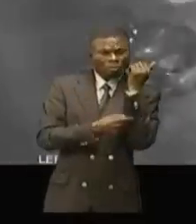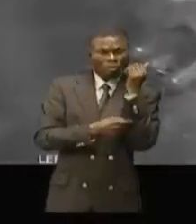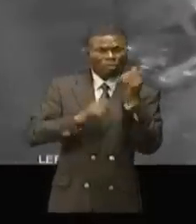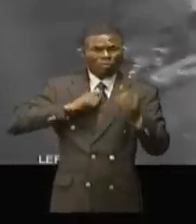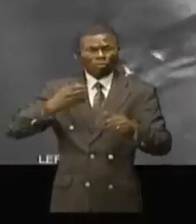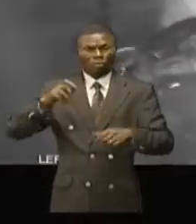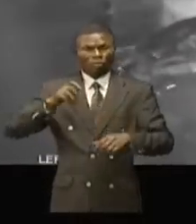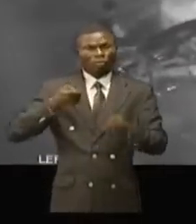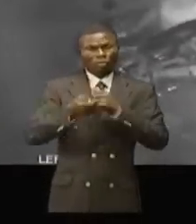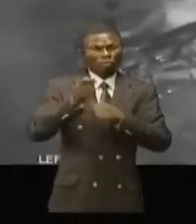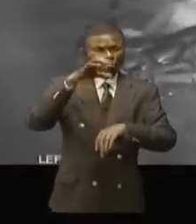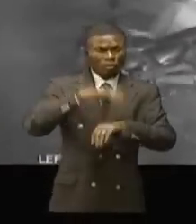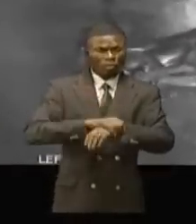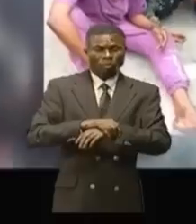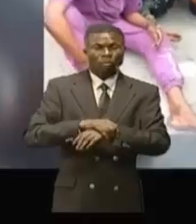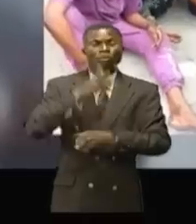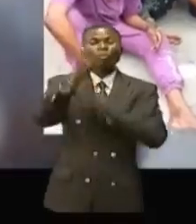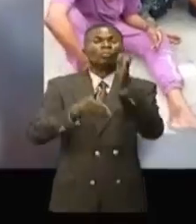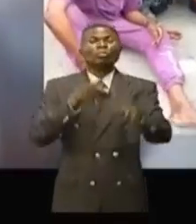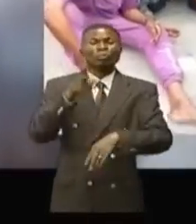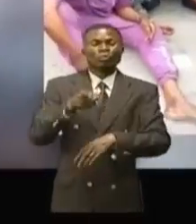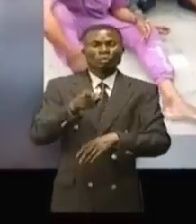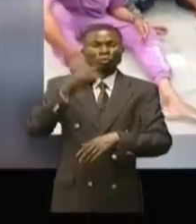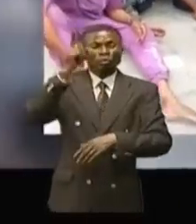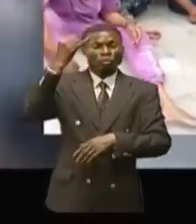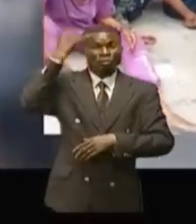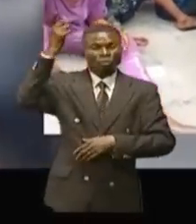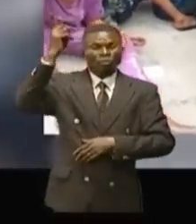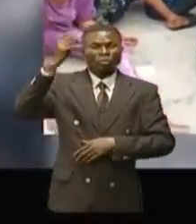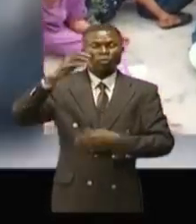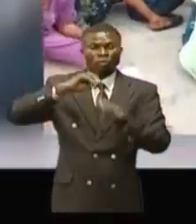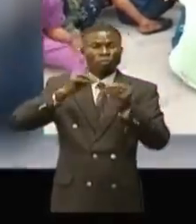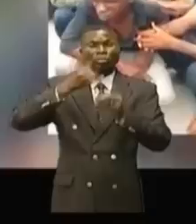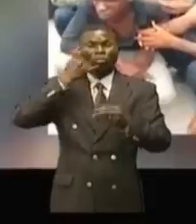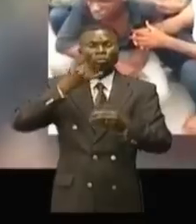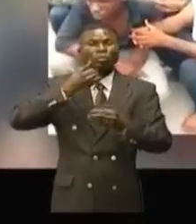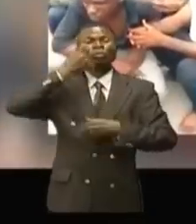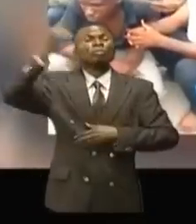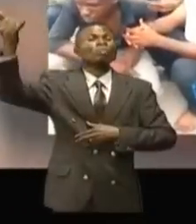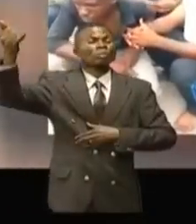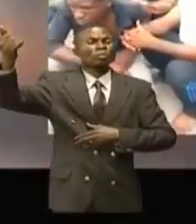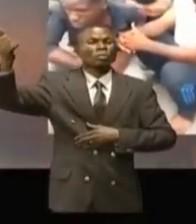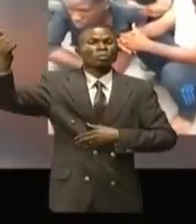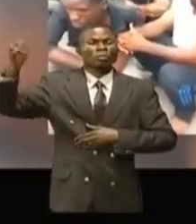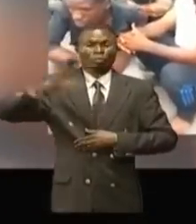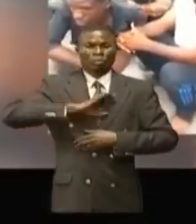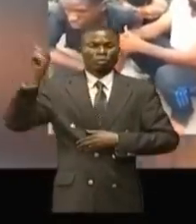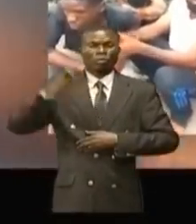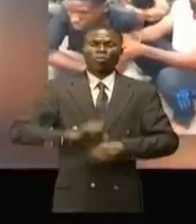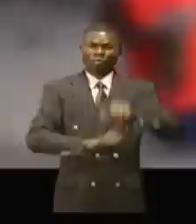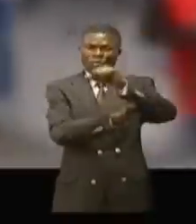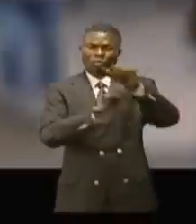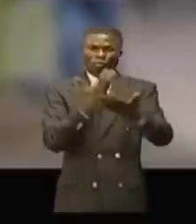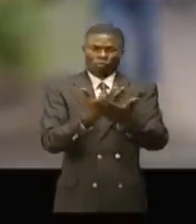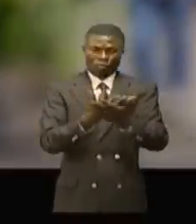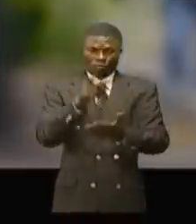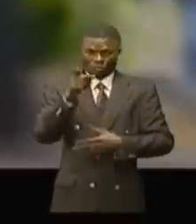vous venez d'être enlevé, à la première occasion, appelez ce numéro pour une assistance dans la traque de ces